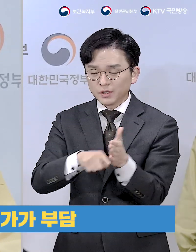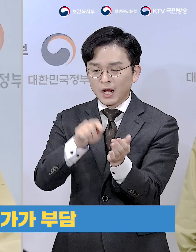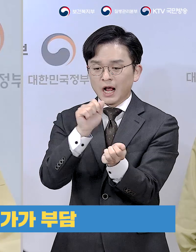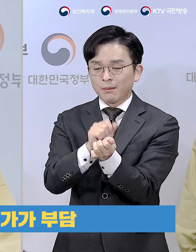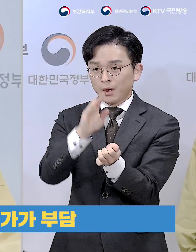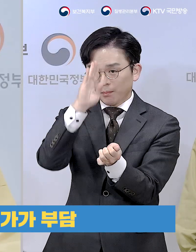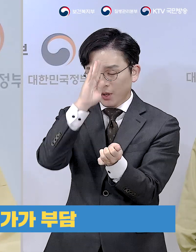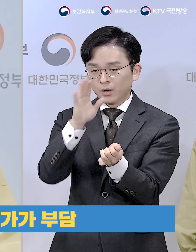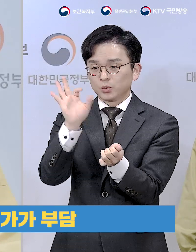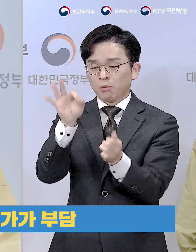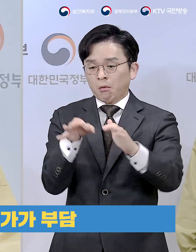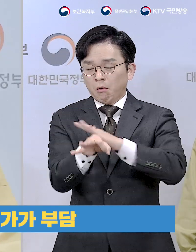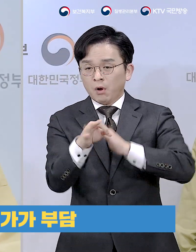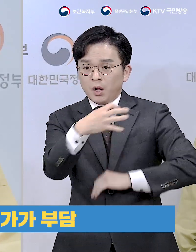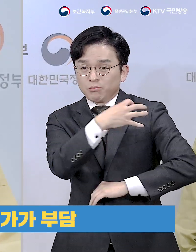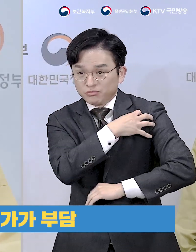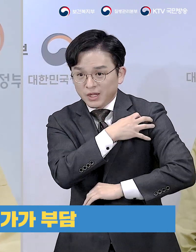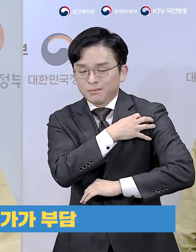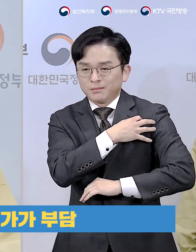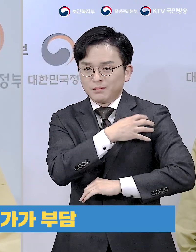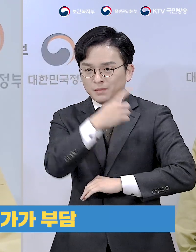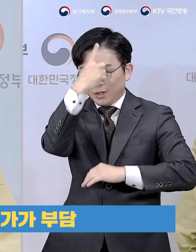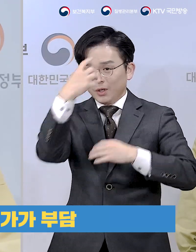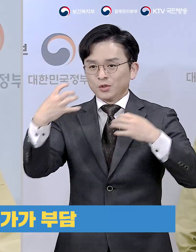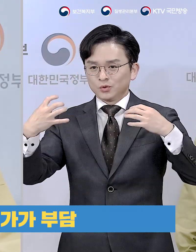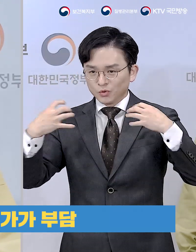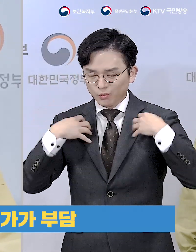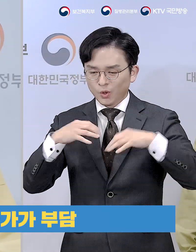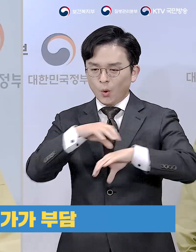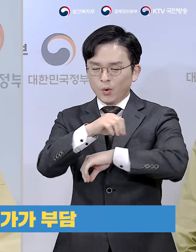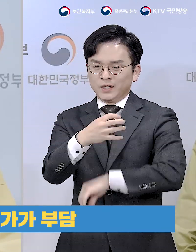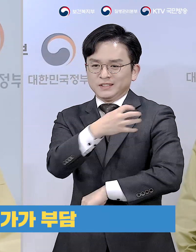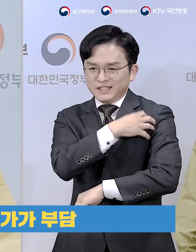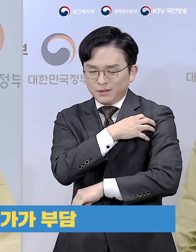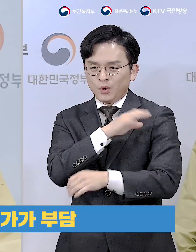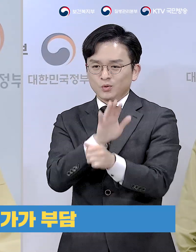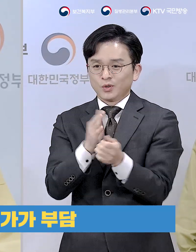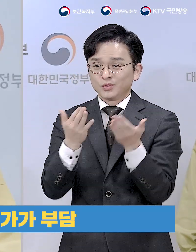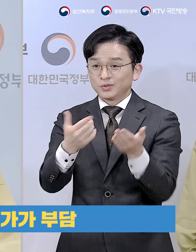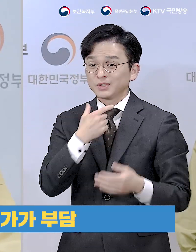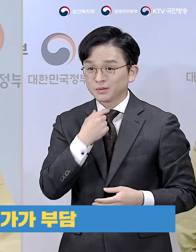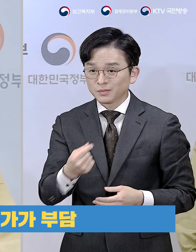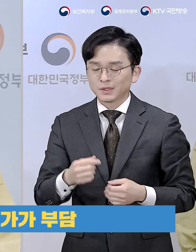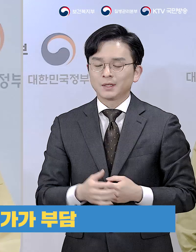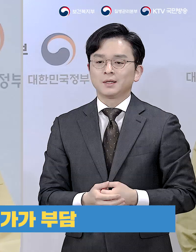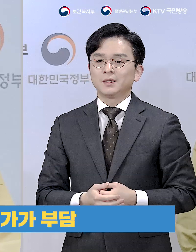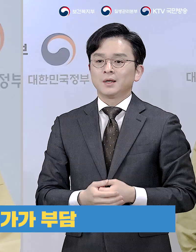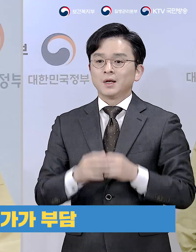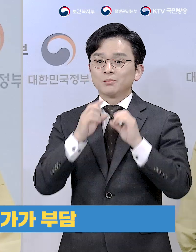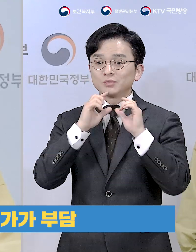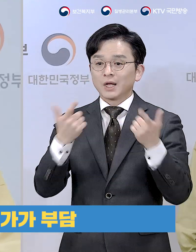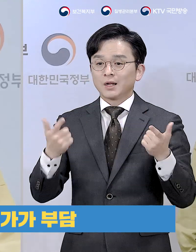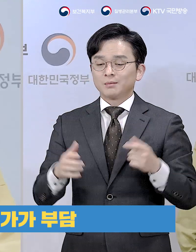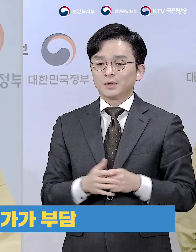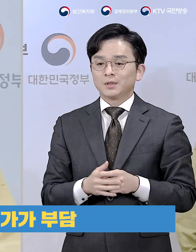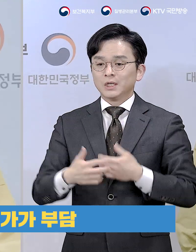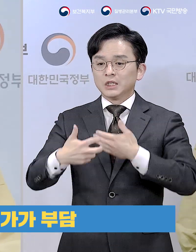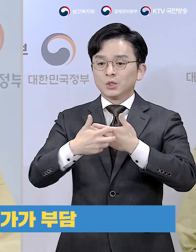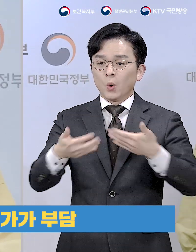공동체를 위하여 국가도 감염병으로 인한 검사비, 치료비 등의 부담을 개인에게 맡기지 않고 모두